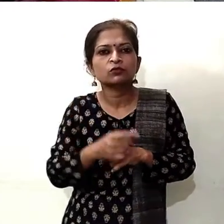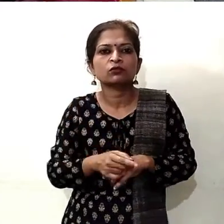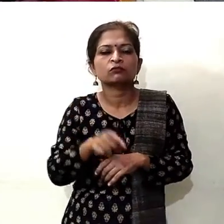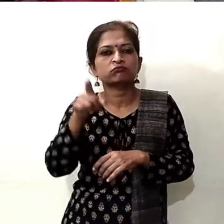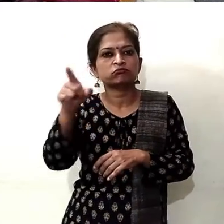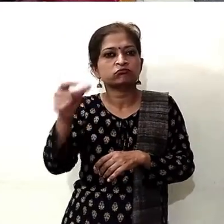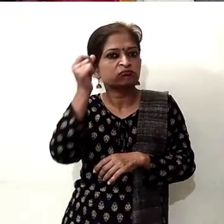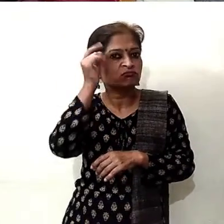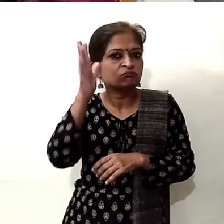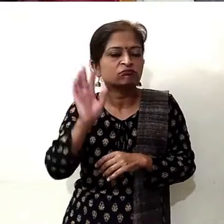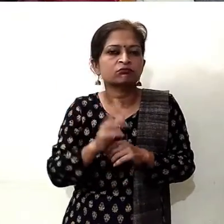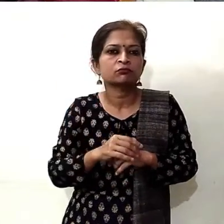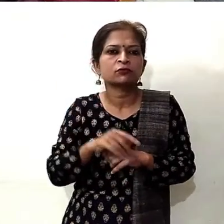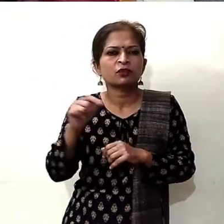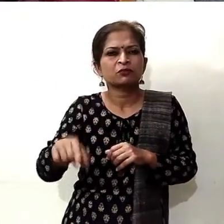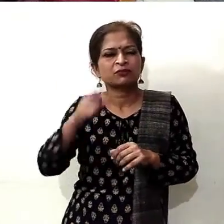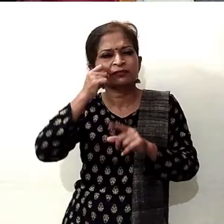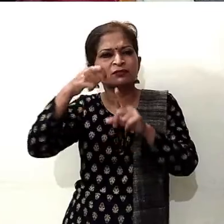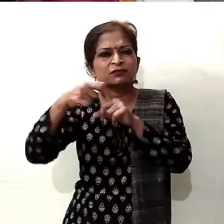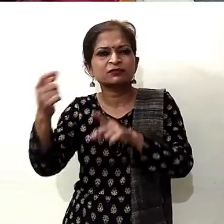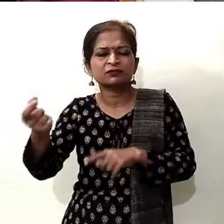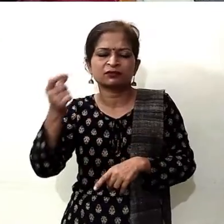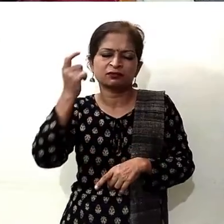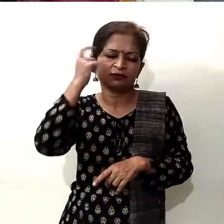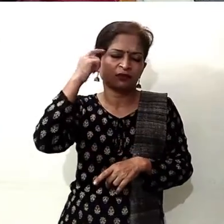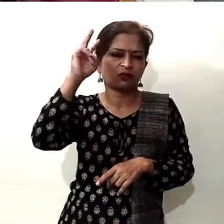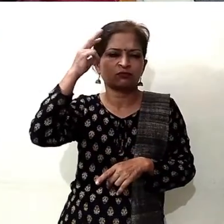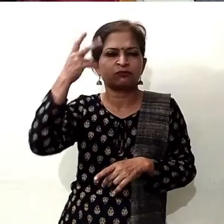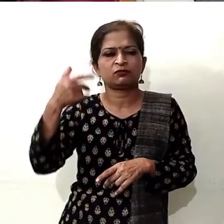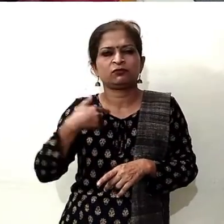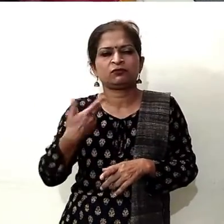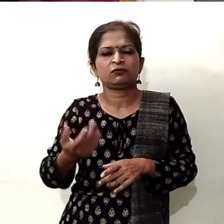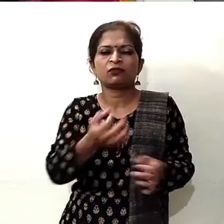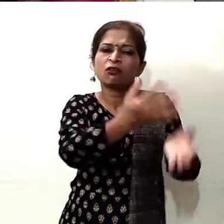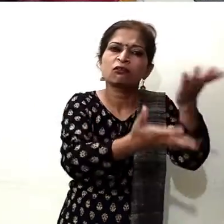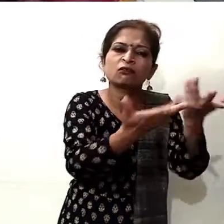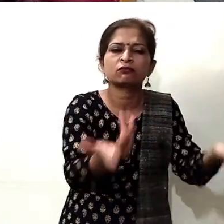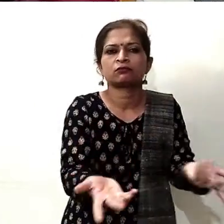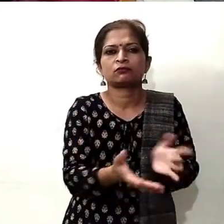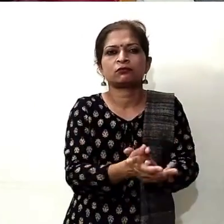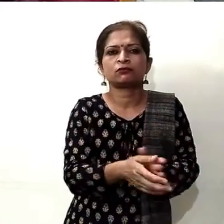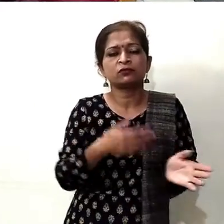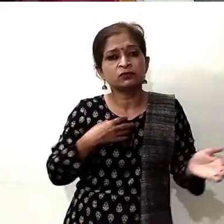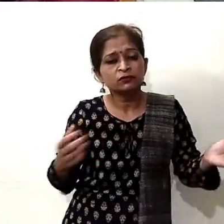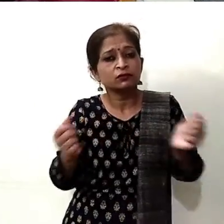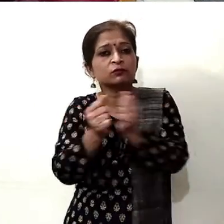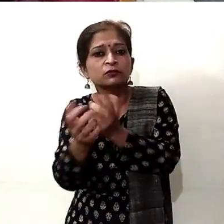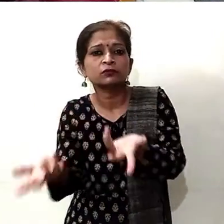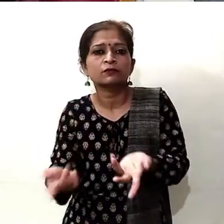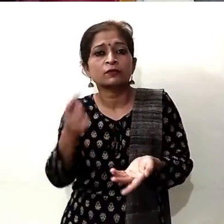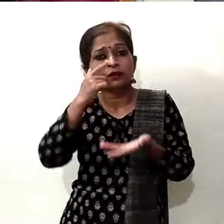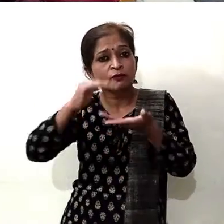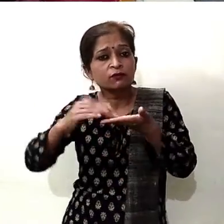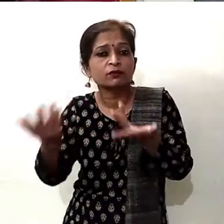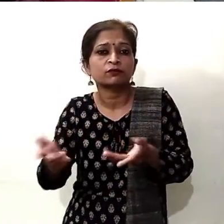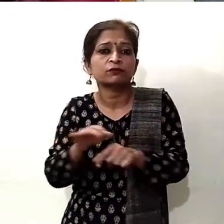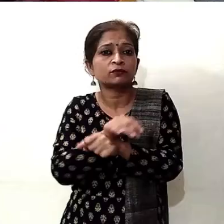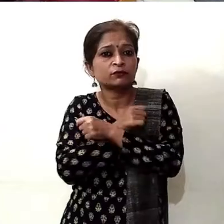बार पूछता रहा कि ये जल क्यों गई, ये मेरे साथ रह सकती थी, मैं तो इसको रानी बनाए रखता था। तो यहां देखिए,